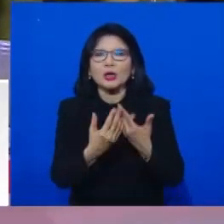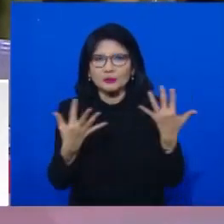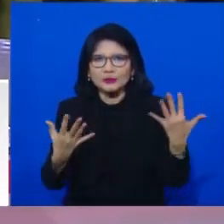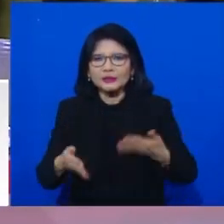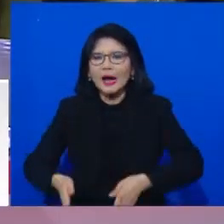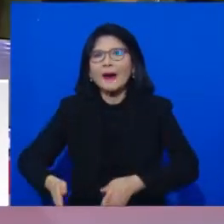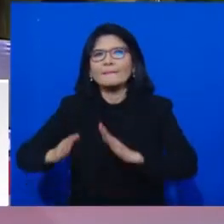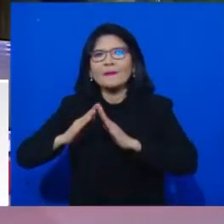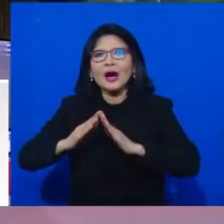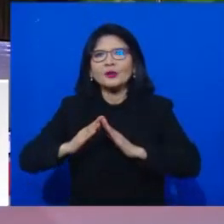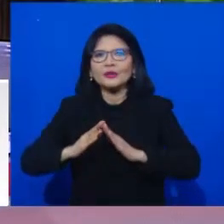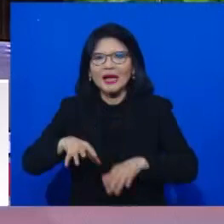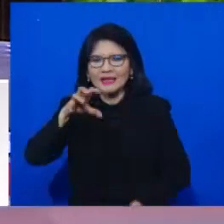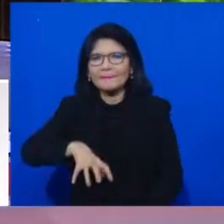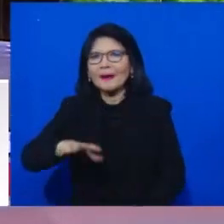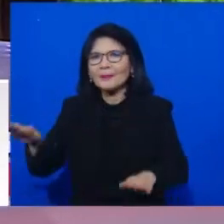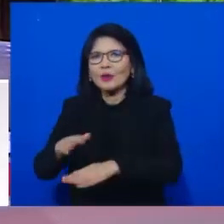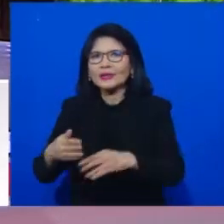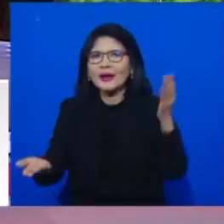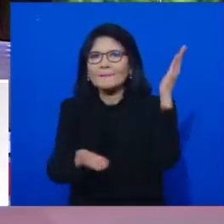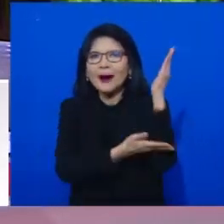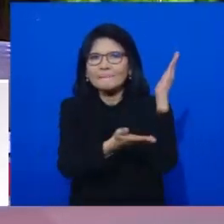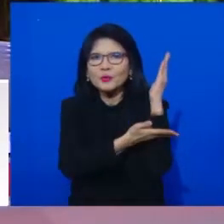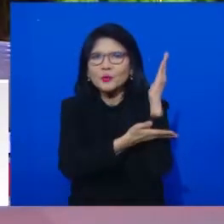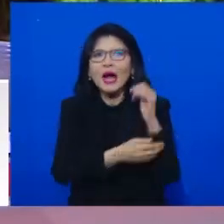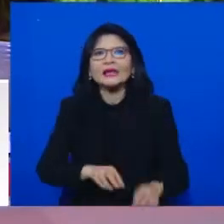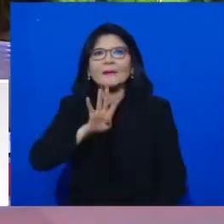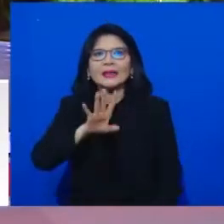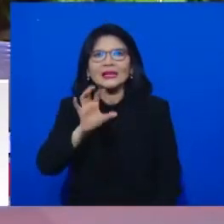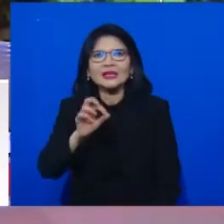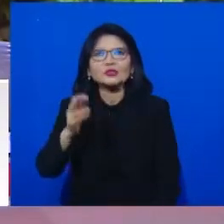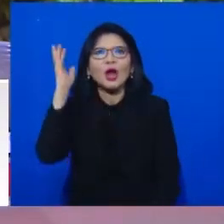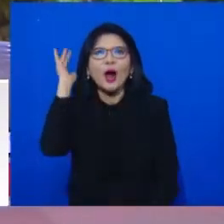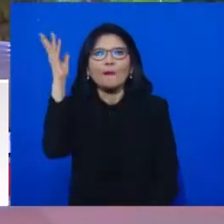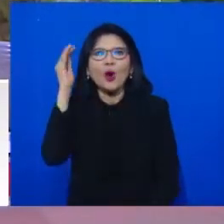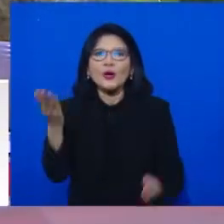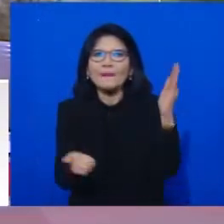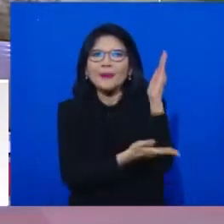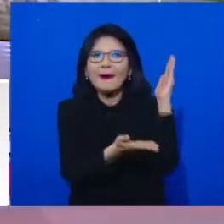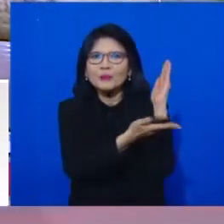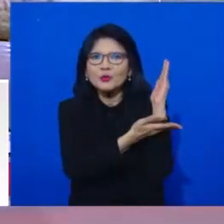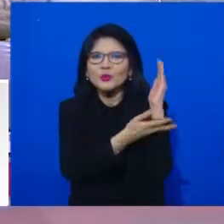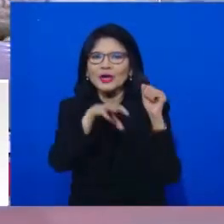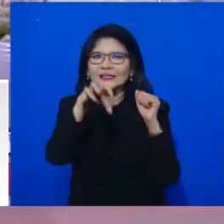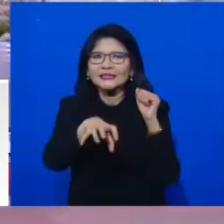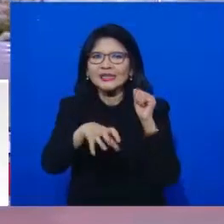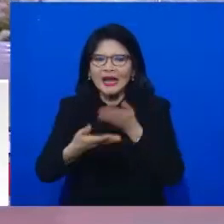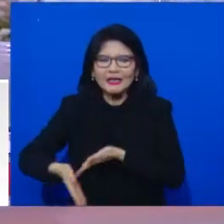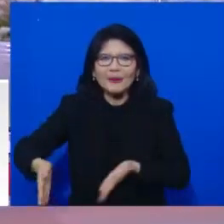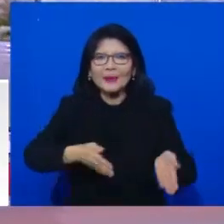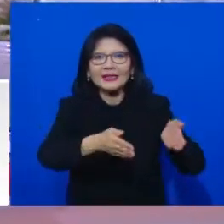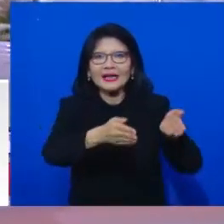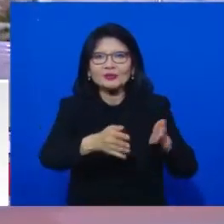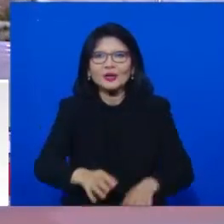tempat konservasi bambu. Hingga kini sudah ada 400 pohon bambu endemik Jawa Barat yang ditanam di bantaran Sungai